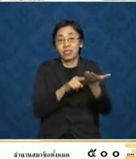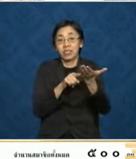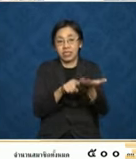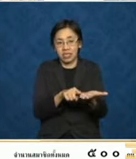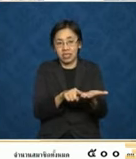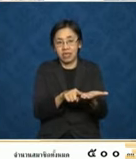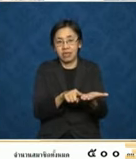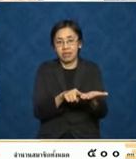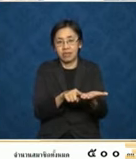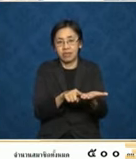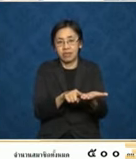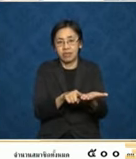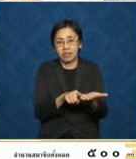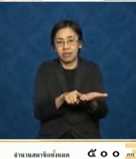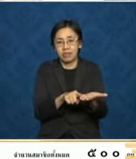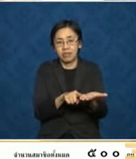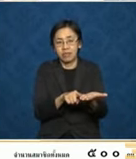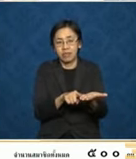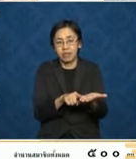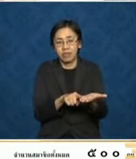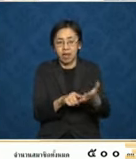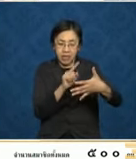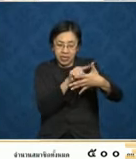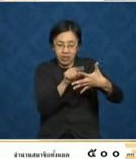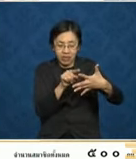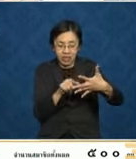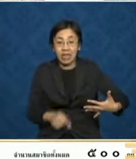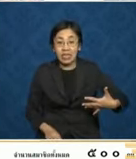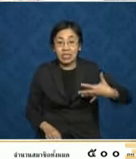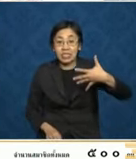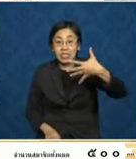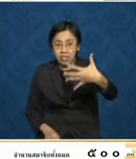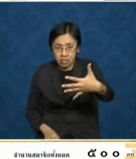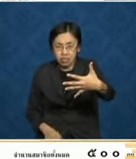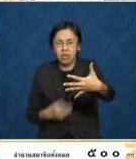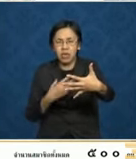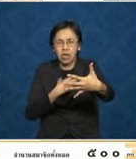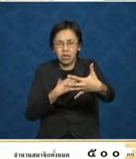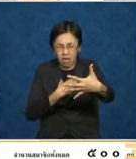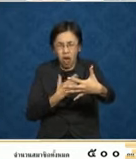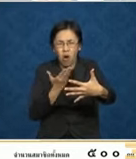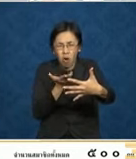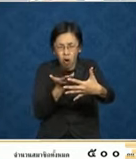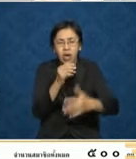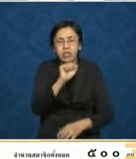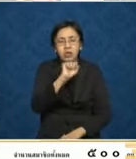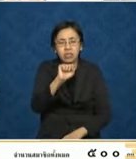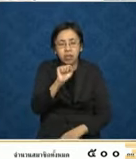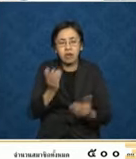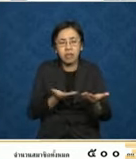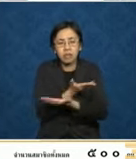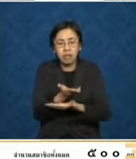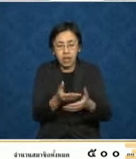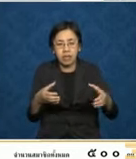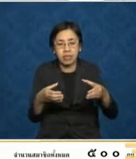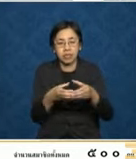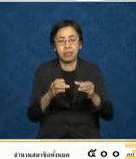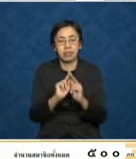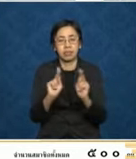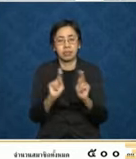ของเพื่อนสมาชิกทั้ง5ฉบับที่ขอให้สภาผู้แทนราษฎรตั้งคณะกรรม